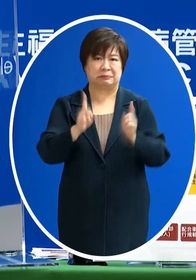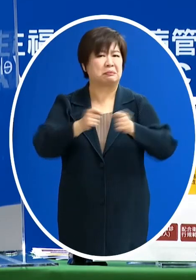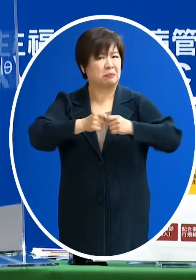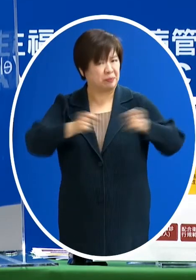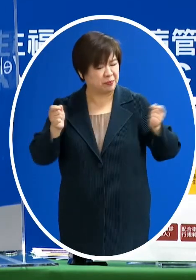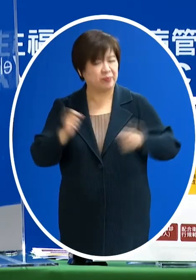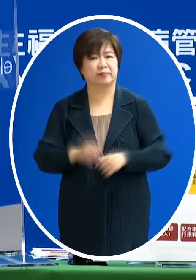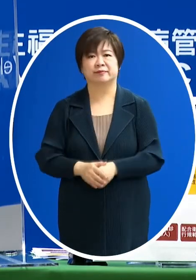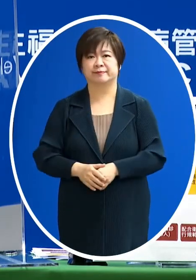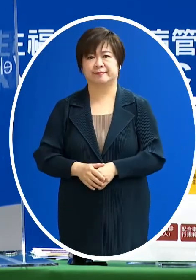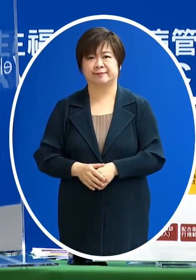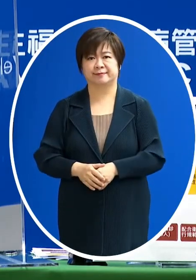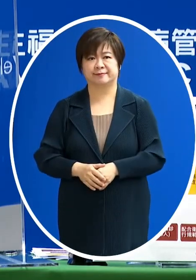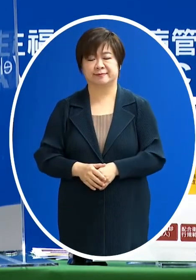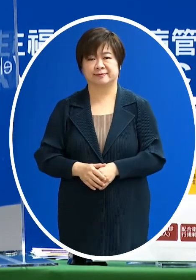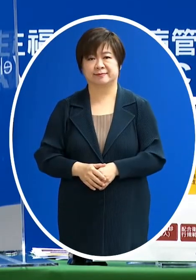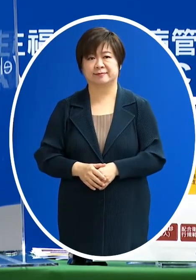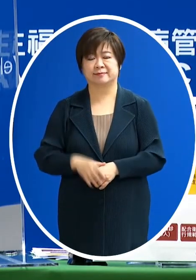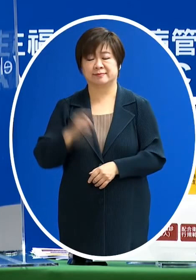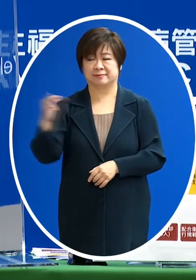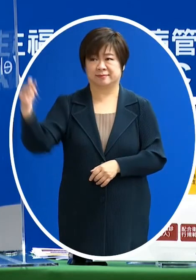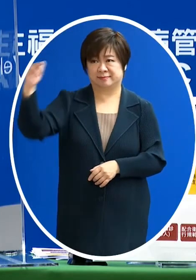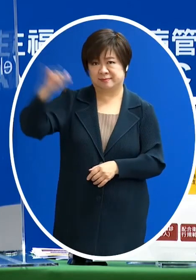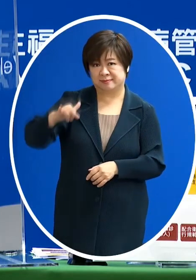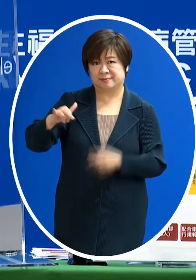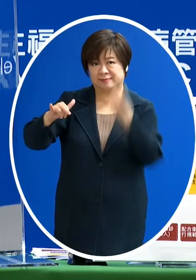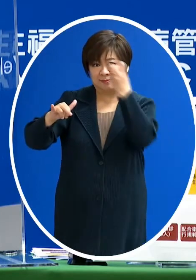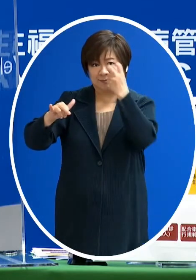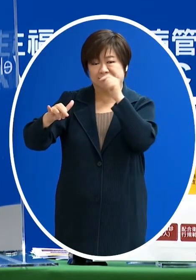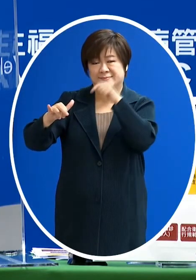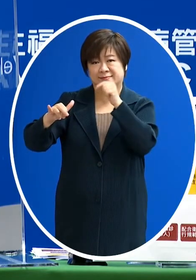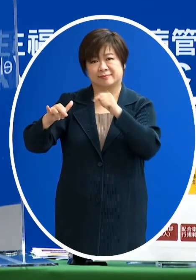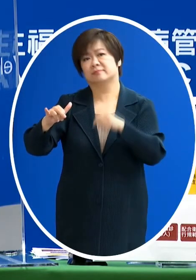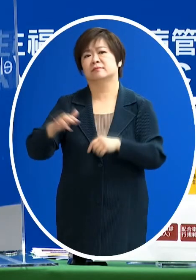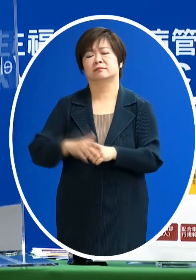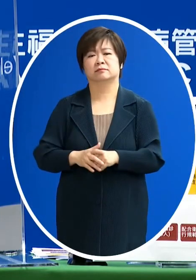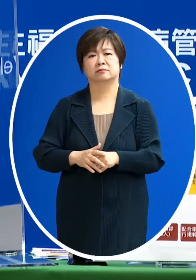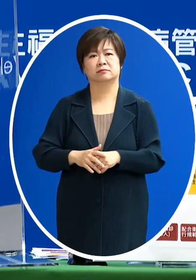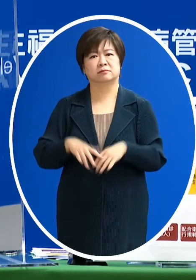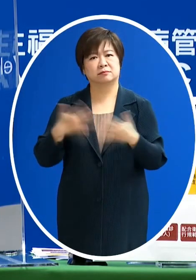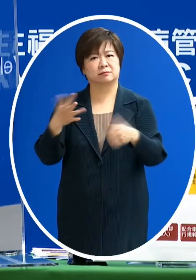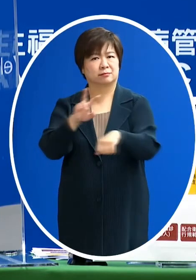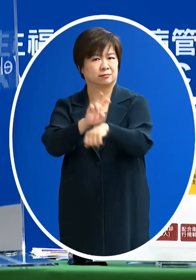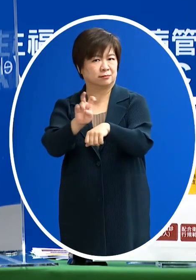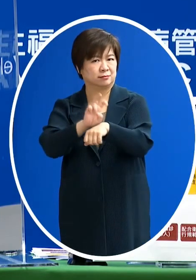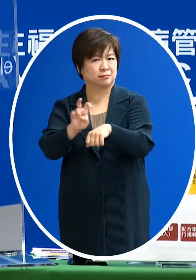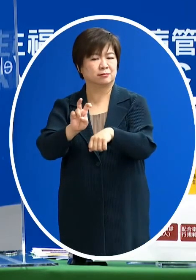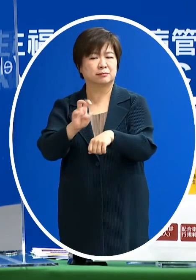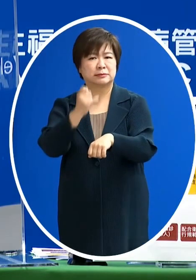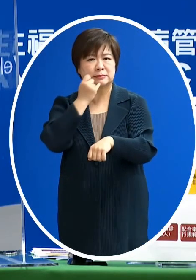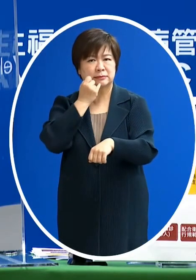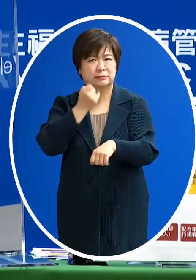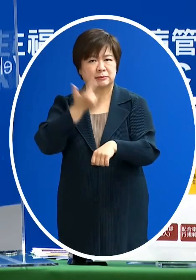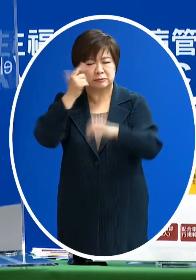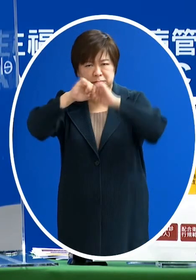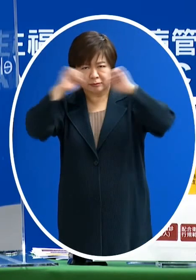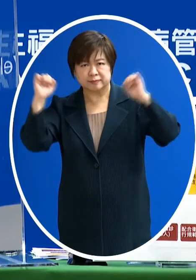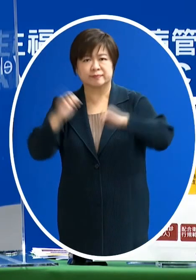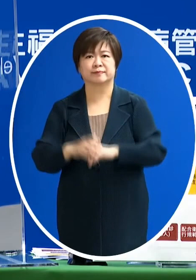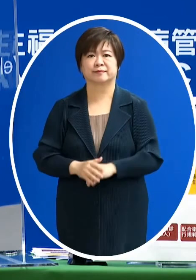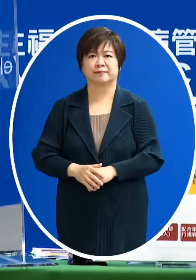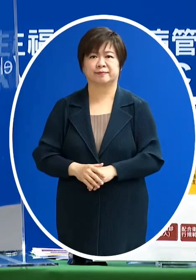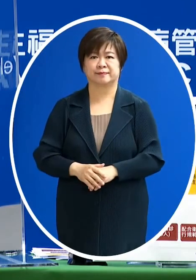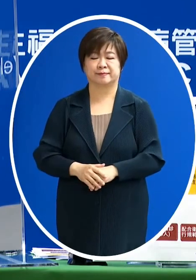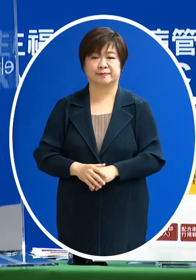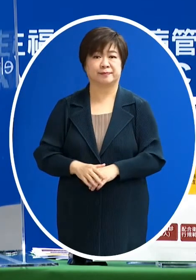时间长。那落地采检其实那个时间我们用 LIAT 来做的话，大概20分钟会有一个结果出来。但